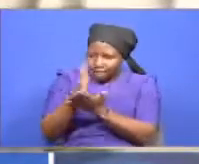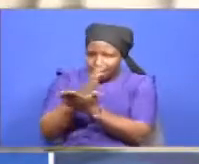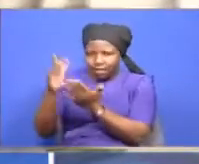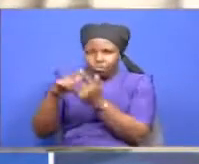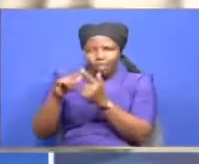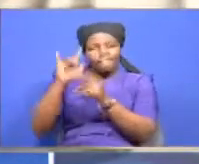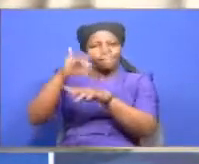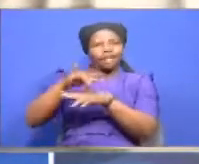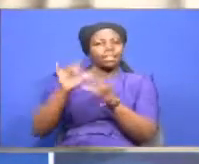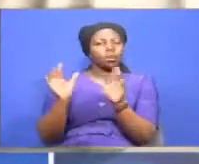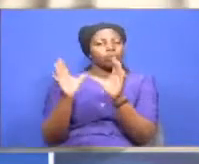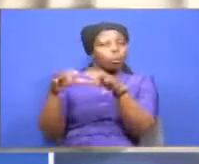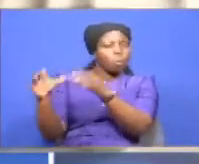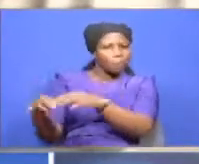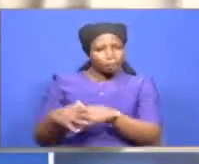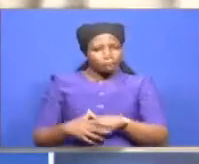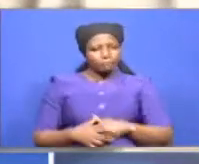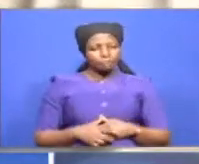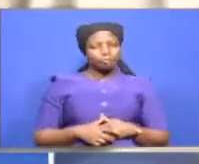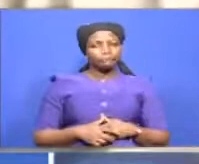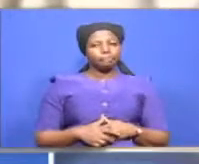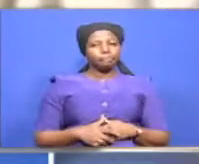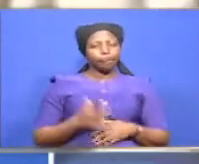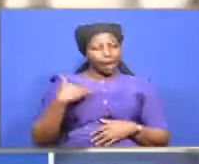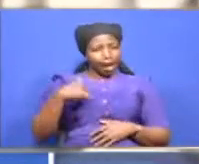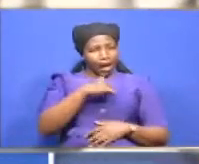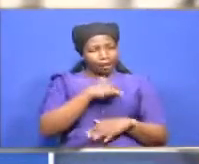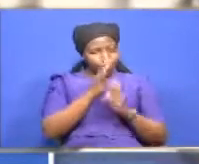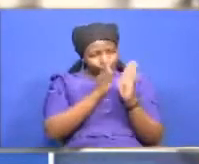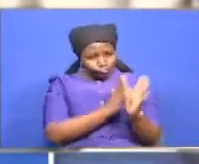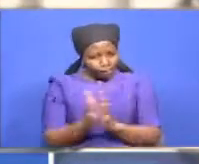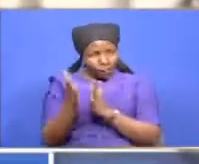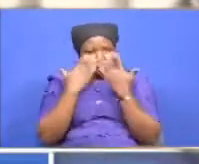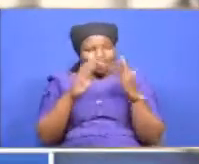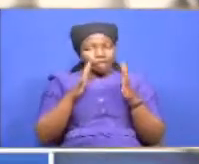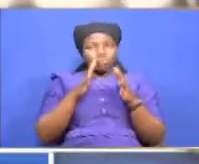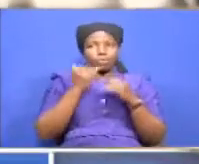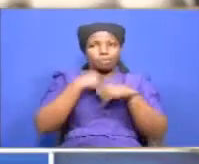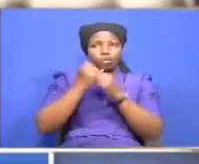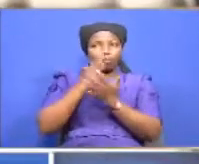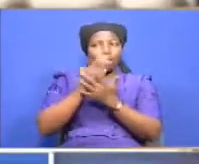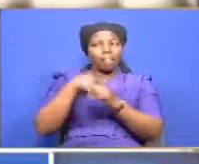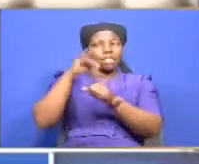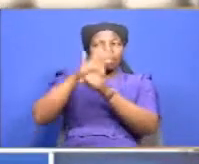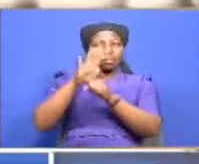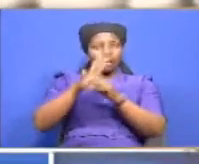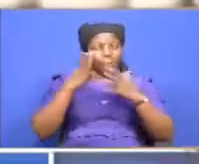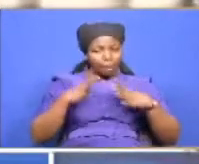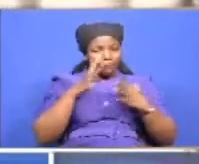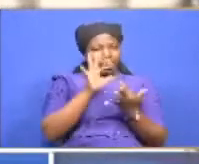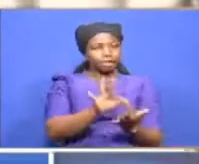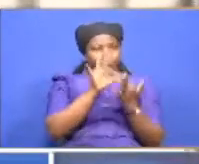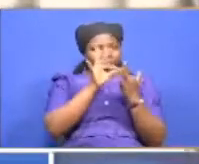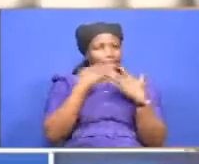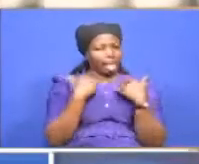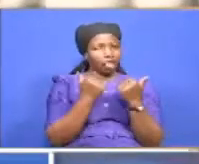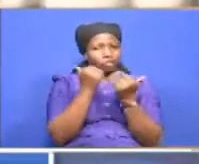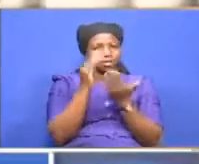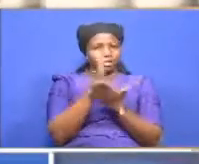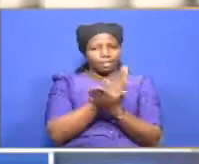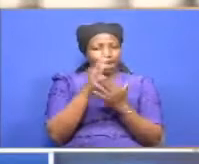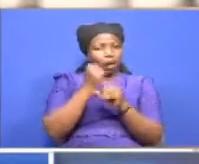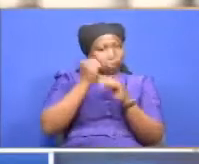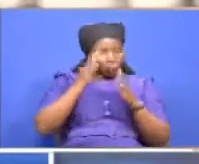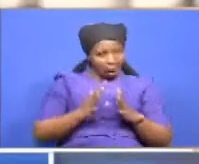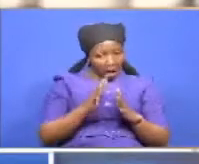prepared for this hazard. We have ensured that there's a lot of personnel, particularly from health sector. We're also involving